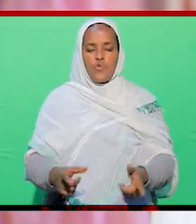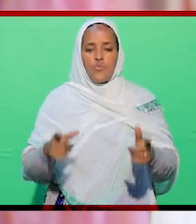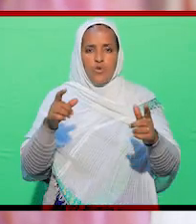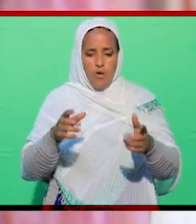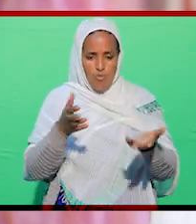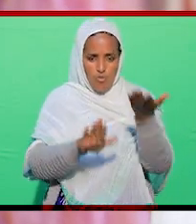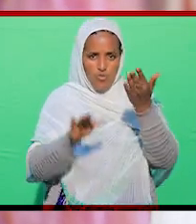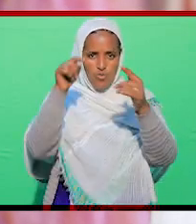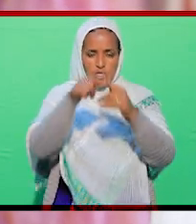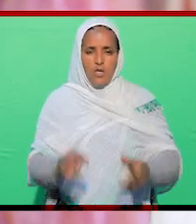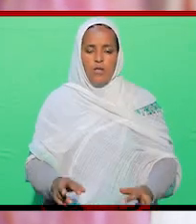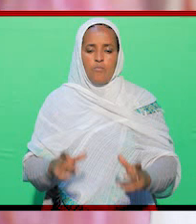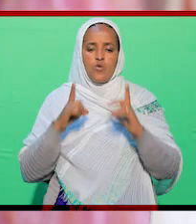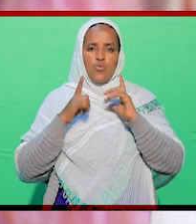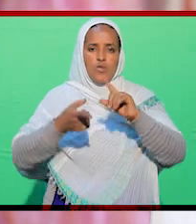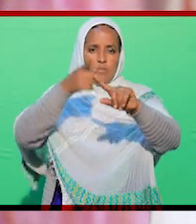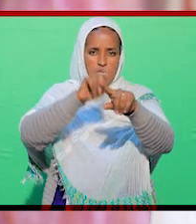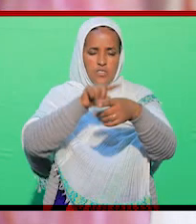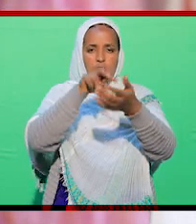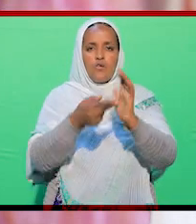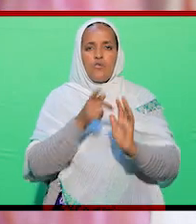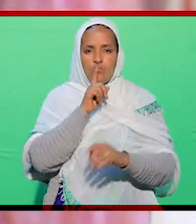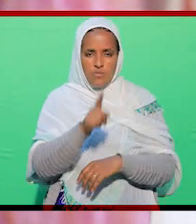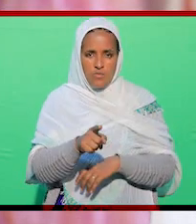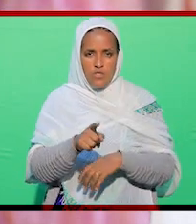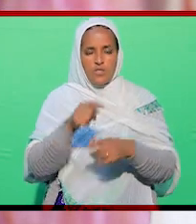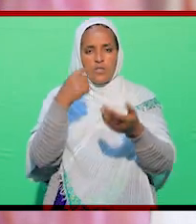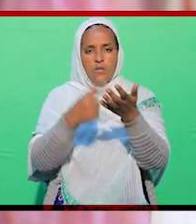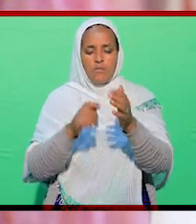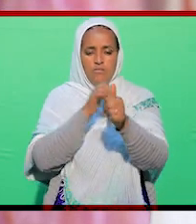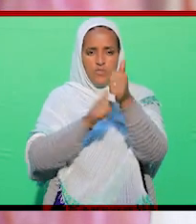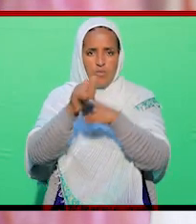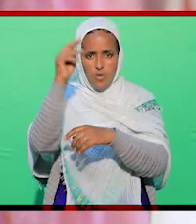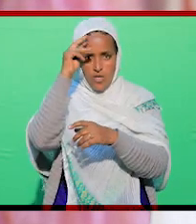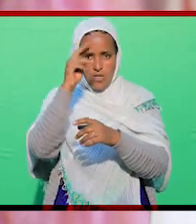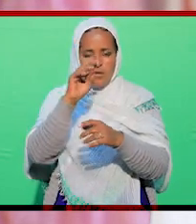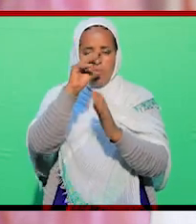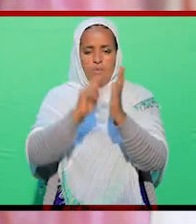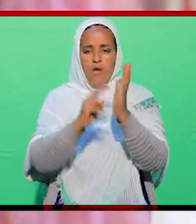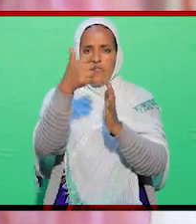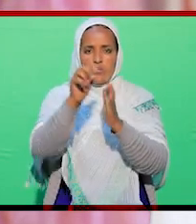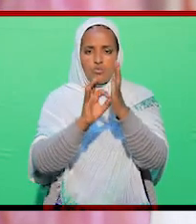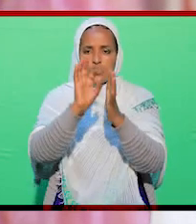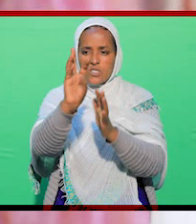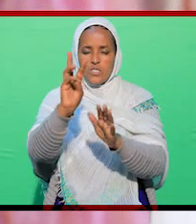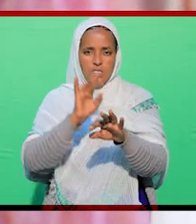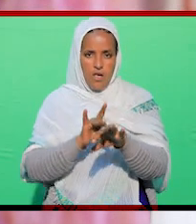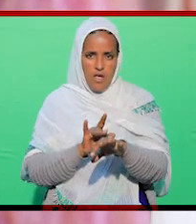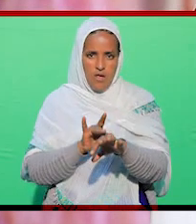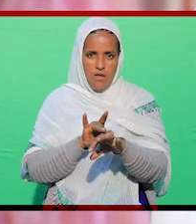ህይወት ይመለሳል። ከሞት ወደ መኖር ይመለሳል፣ ይመለሳል ነው የሚለው መጽሐፈ መቃብያን